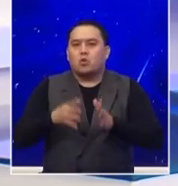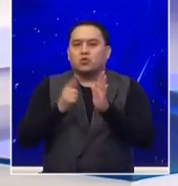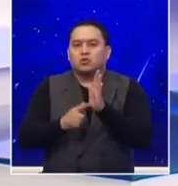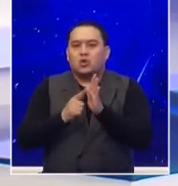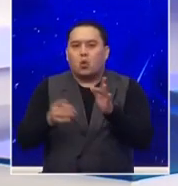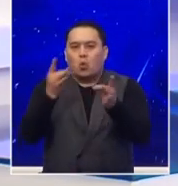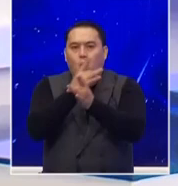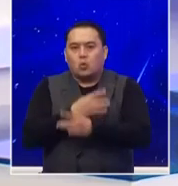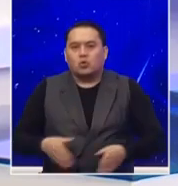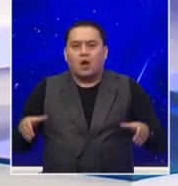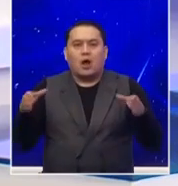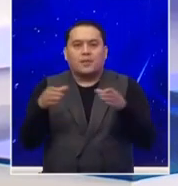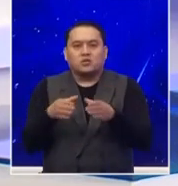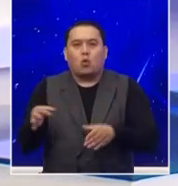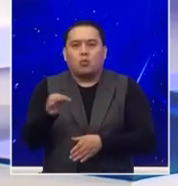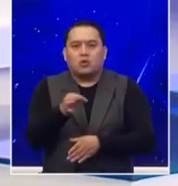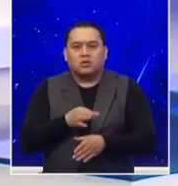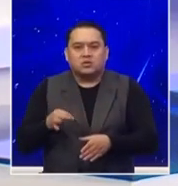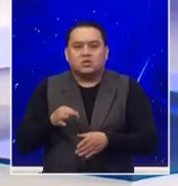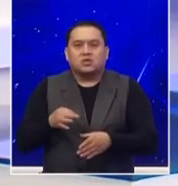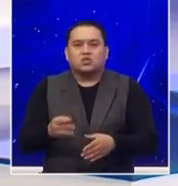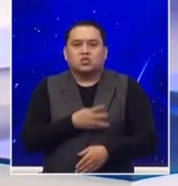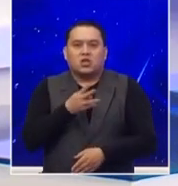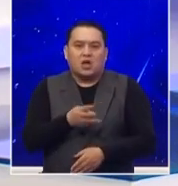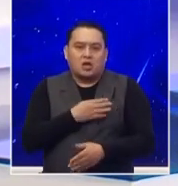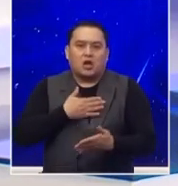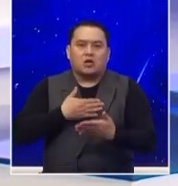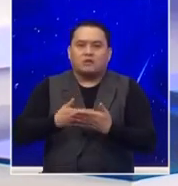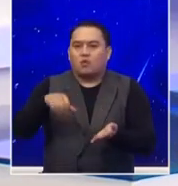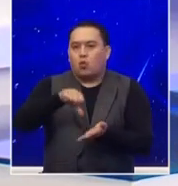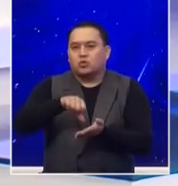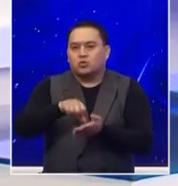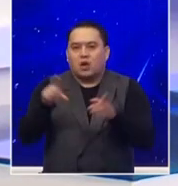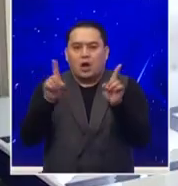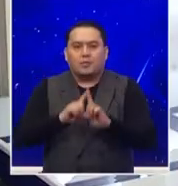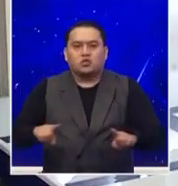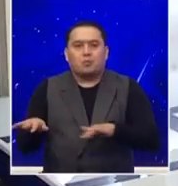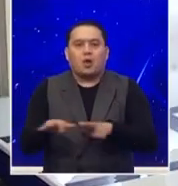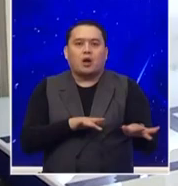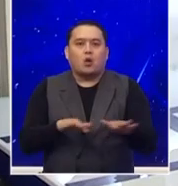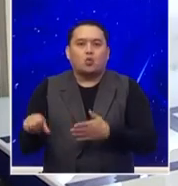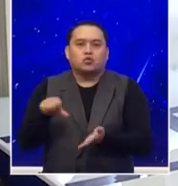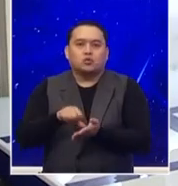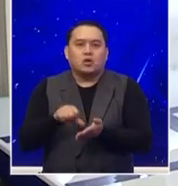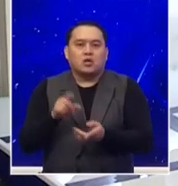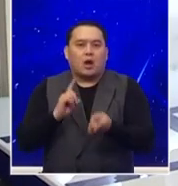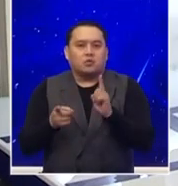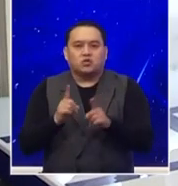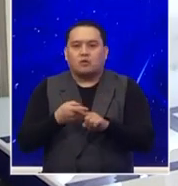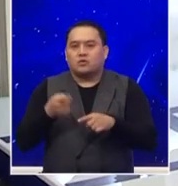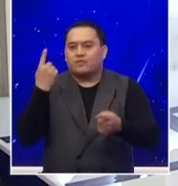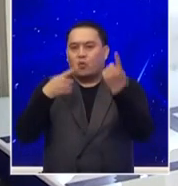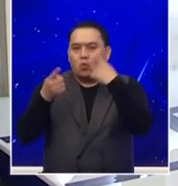70 этнокультурных объединений области уже изъявили желание принять участие в необычном мероприятии. Поучаствовать в оригинальном